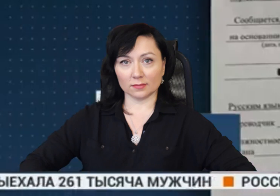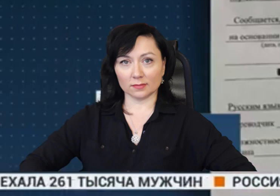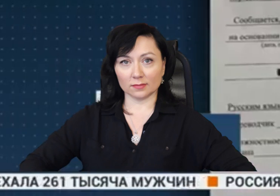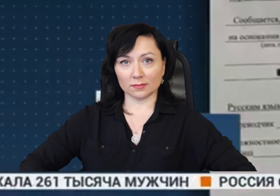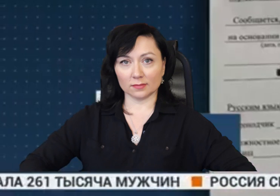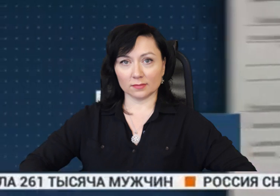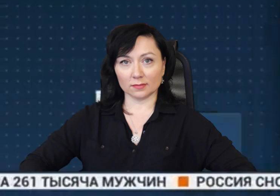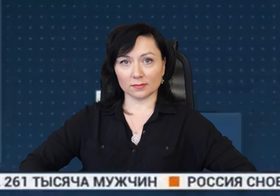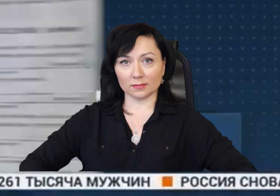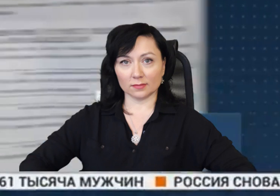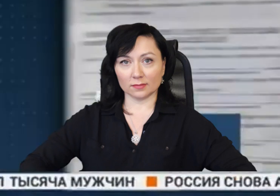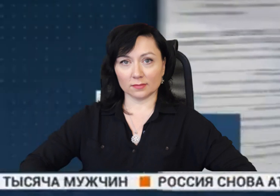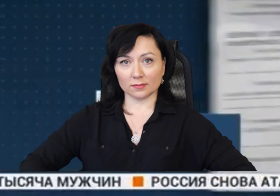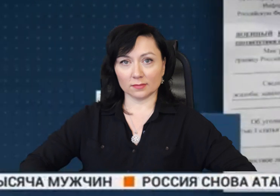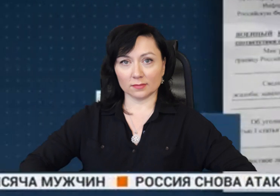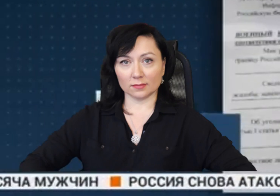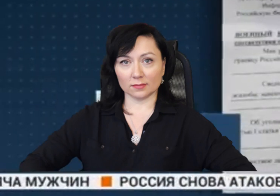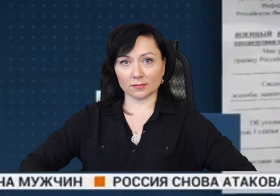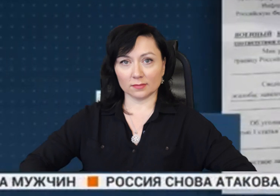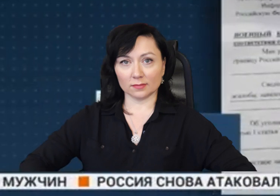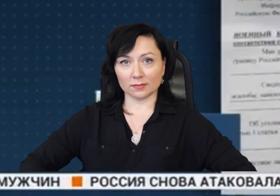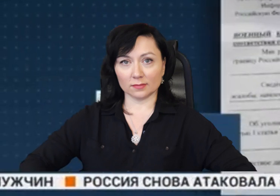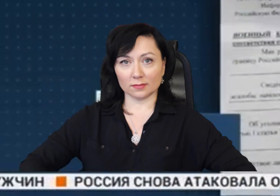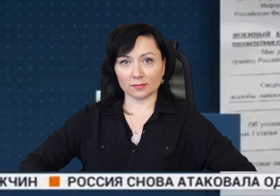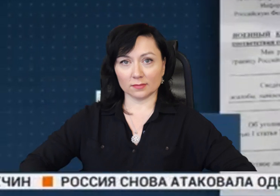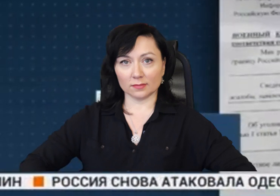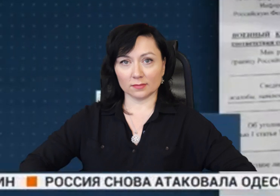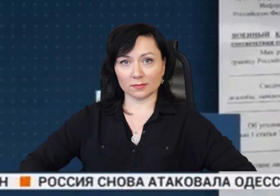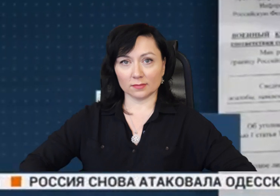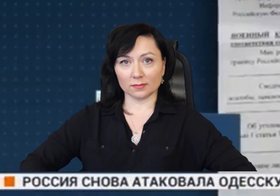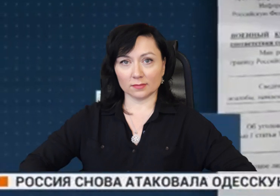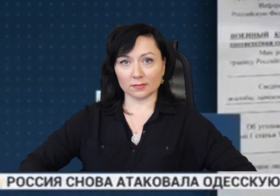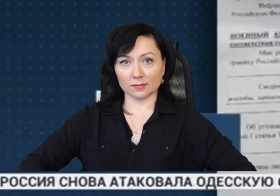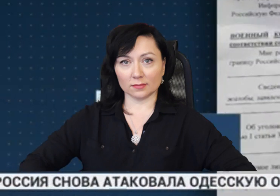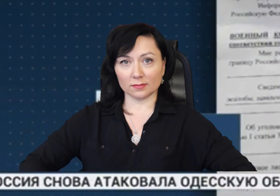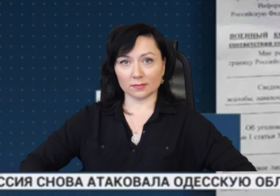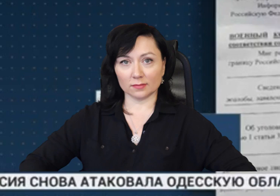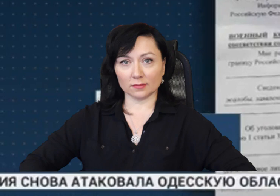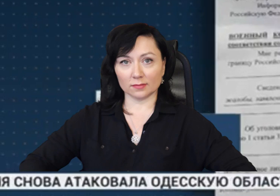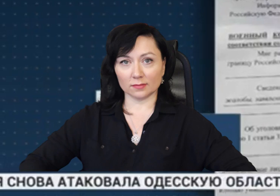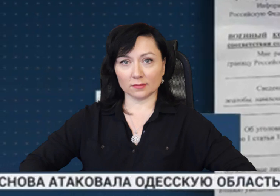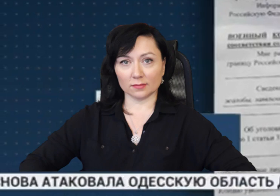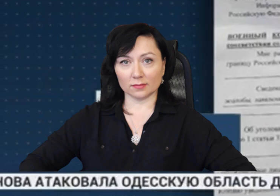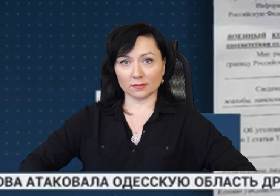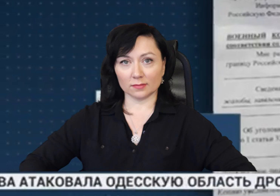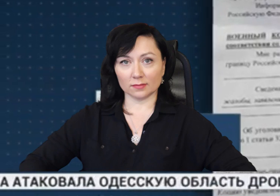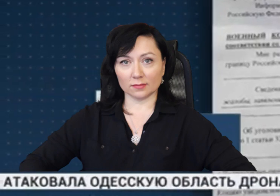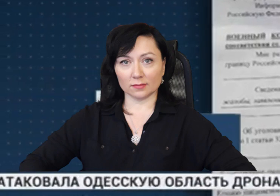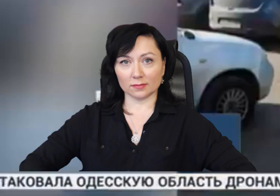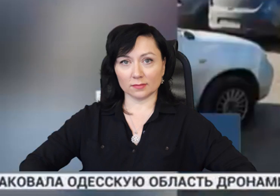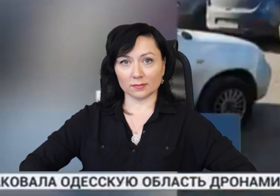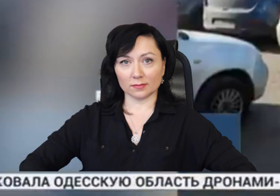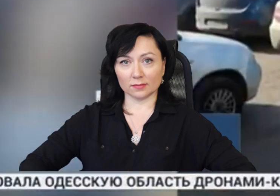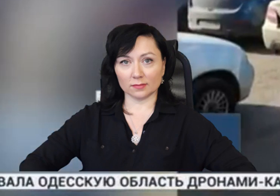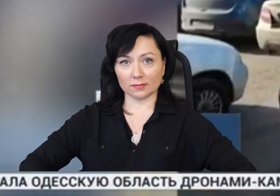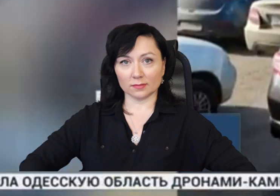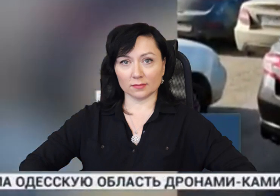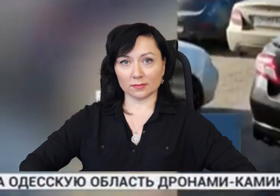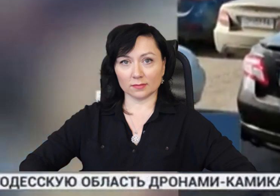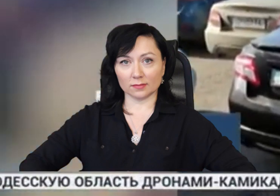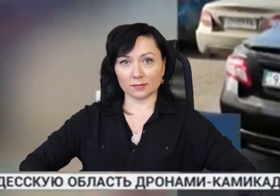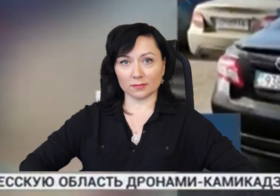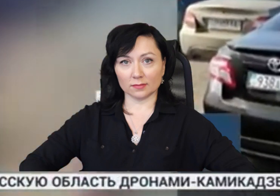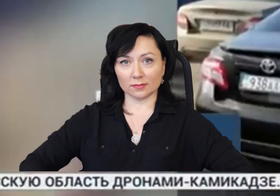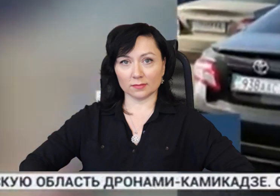которые вообще не получали повестки здесь речь идет уже о панических настроениях порожденных отсут разъяснений